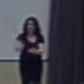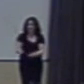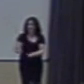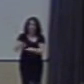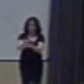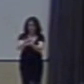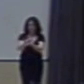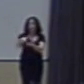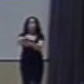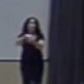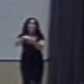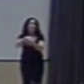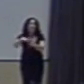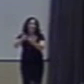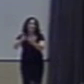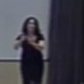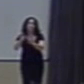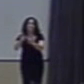espai per fer una mica,